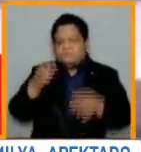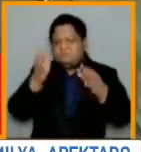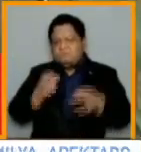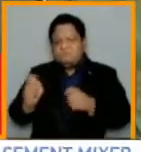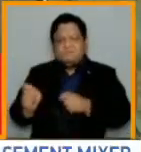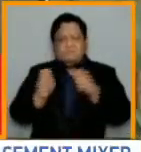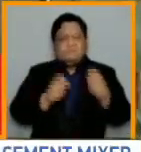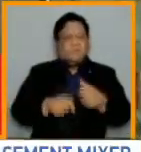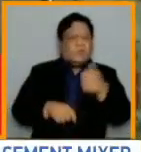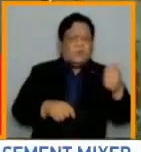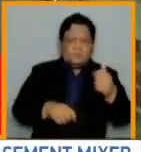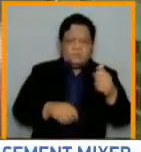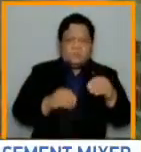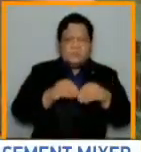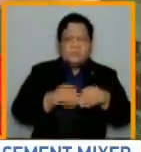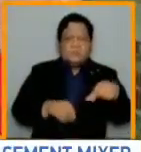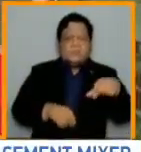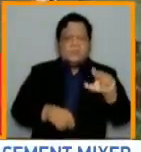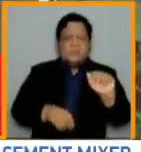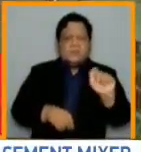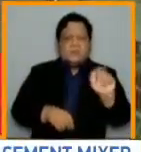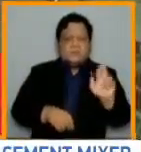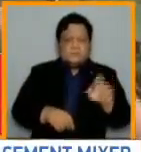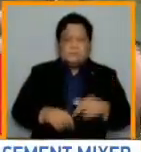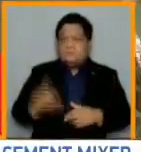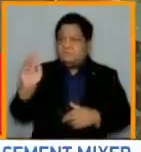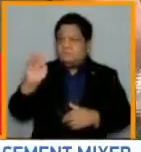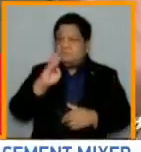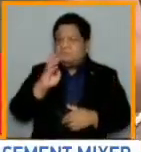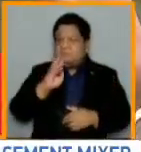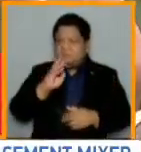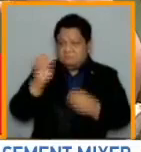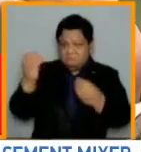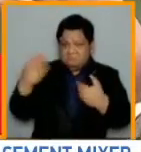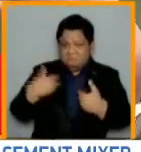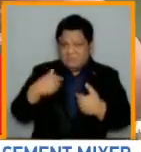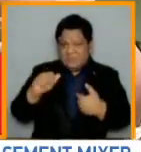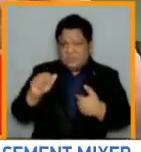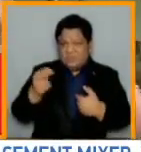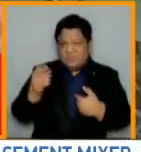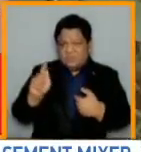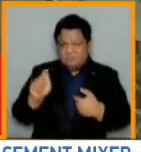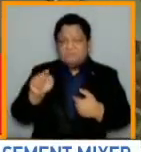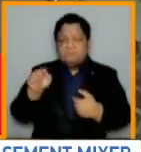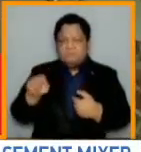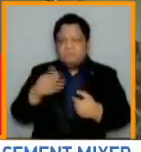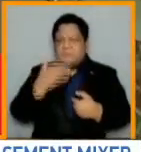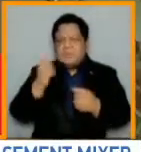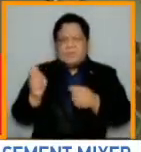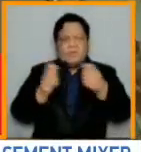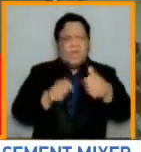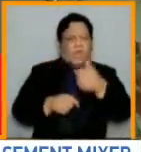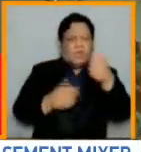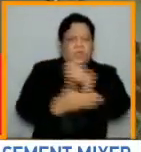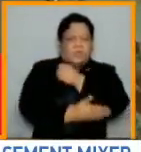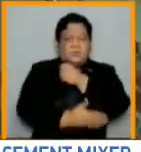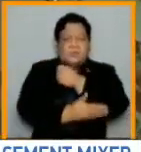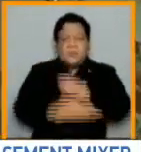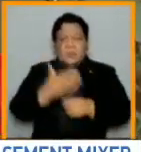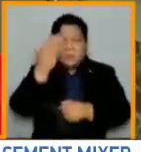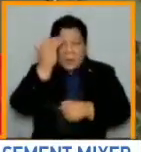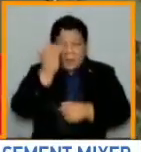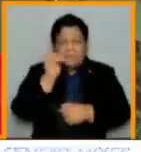Sabi ng agent namin, mag-transfer kami ng ibang bansa, ng Qatar kasi ayan din ang hindi